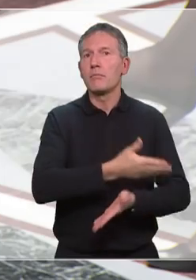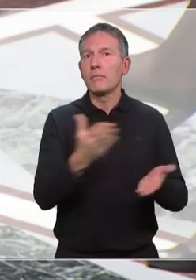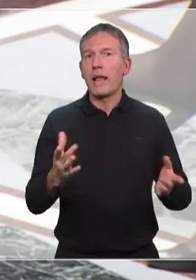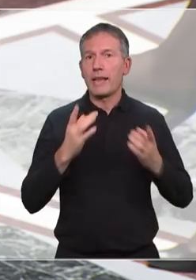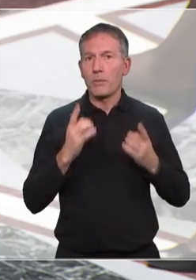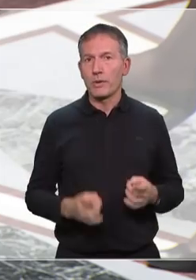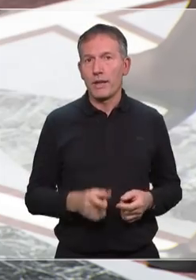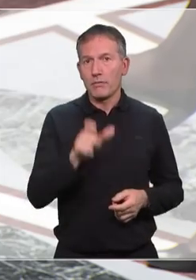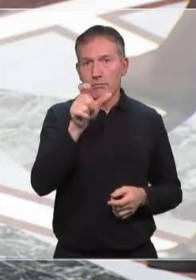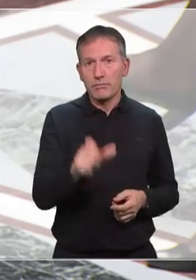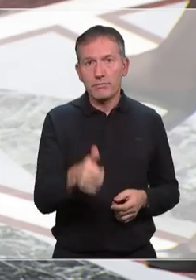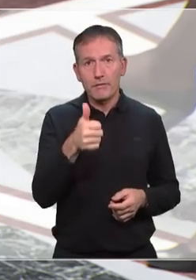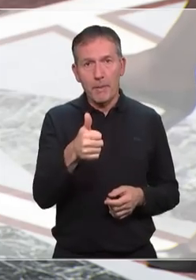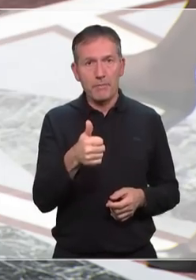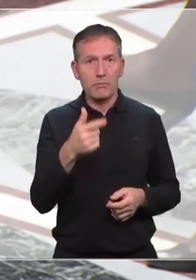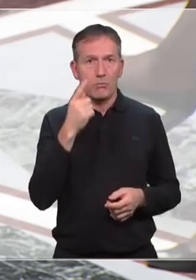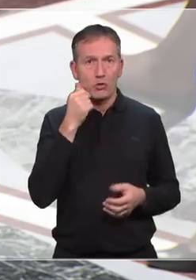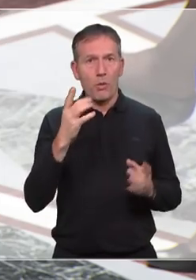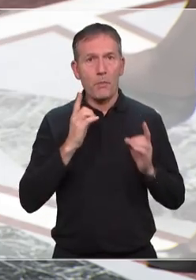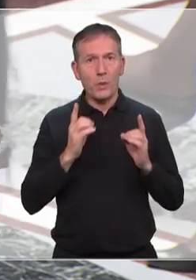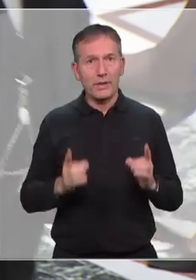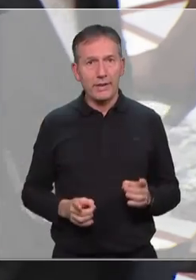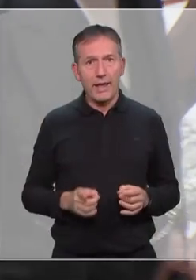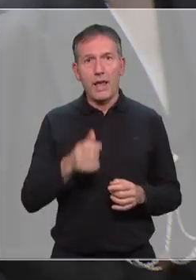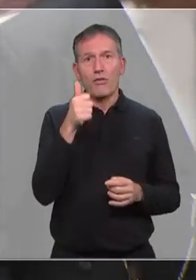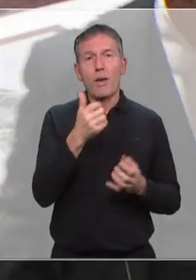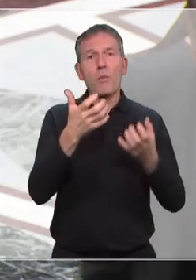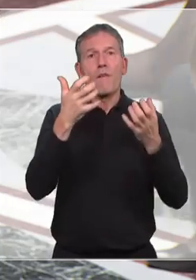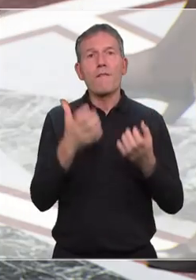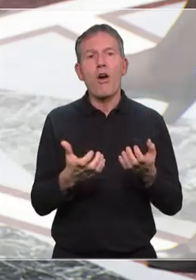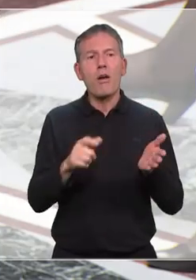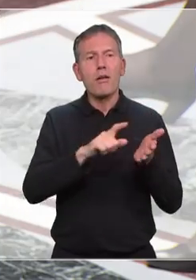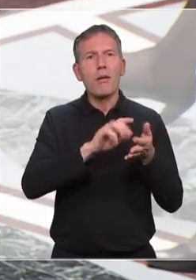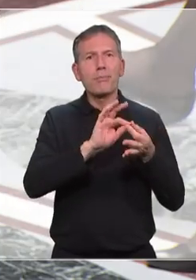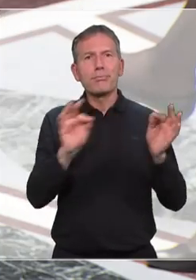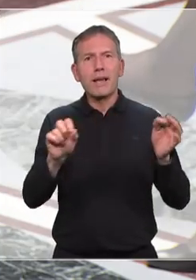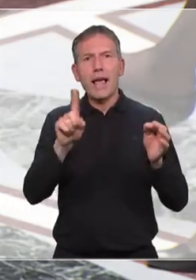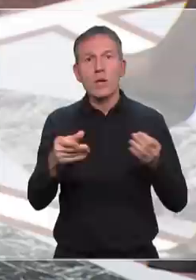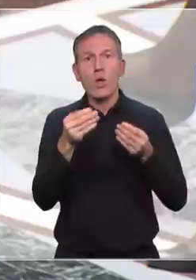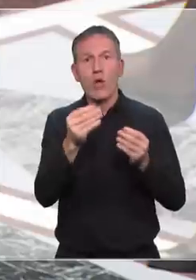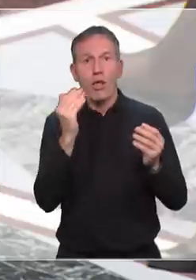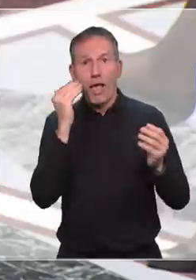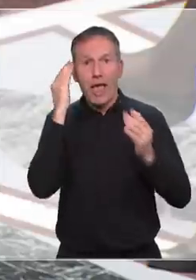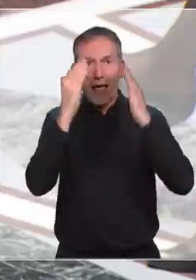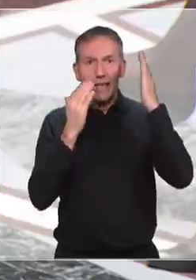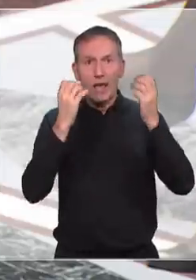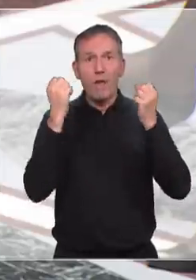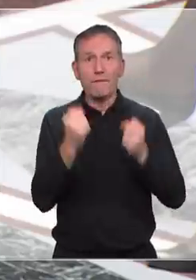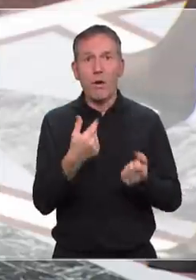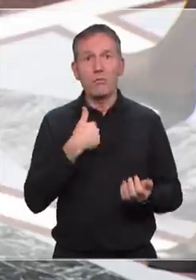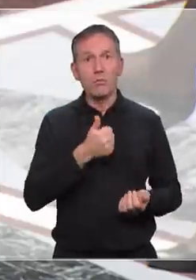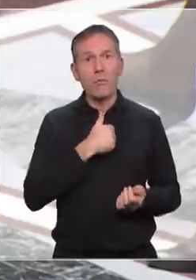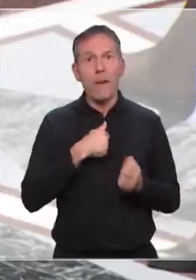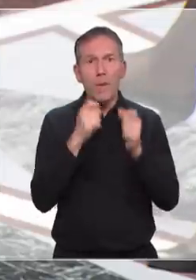députés, monsieur le député Damien Maudet. Vous avez souhaité, dans votre question, inquiéter les Françaises et les Français, ça ne me surprend